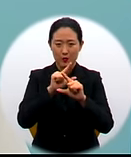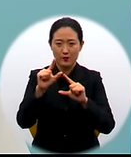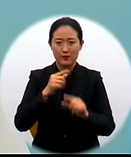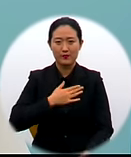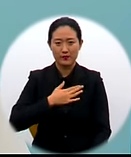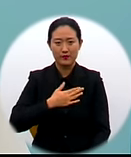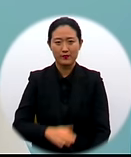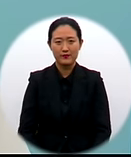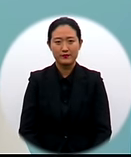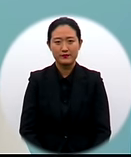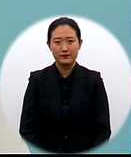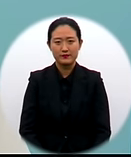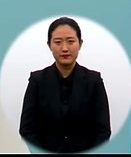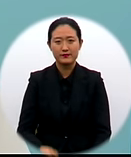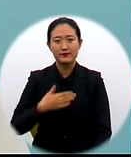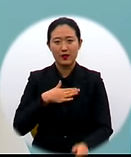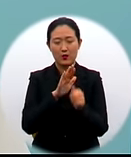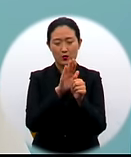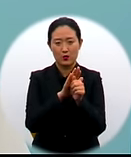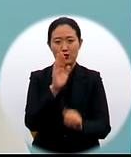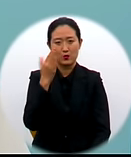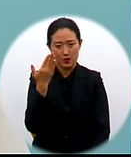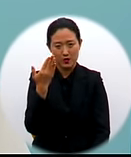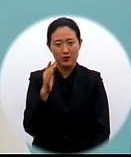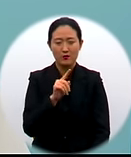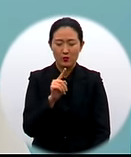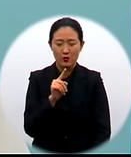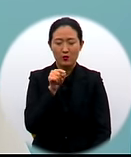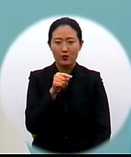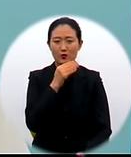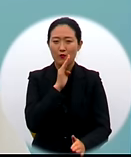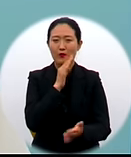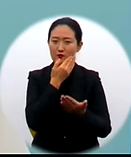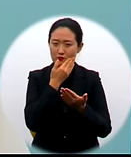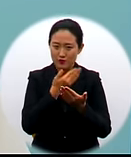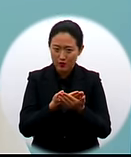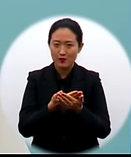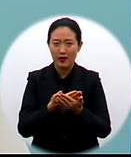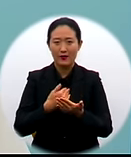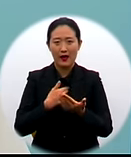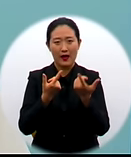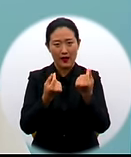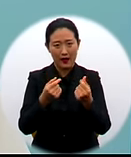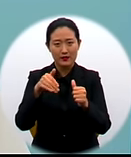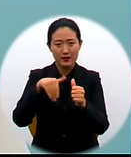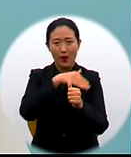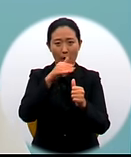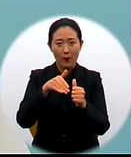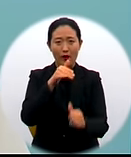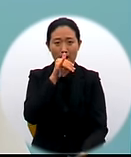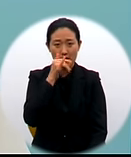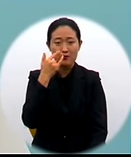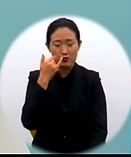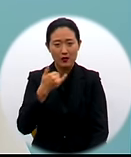고민하는 학부모이기도 합니다. 그러면서 제가 도움이 됐던, 그리고 와, 이건 정말 중요하구나. 이거는 나랑 같은 상황에